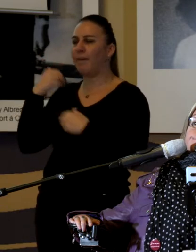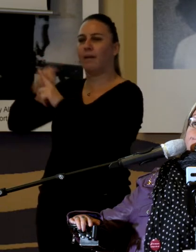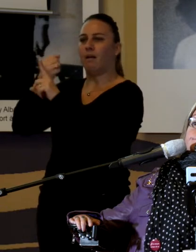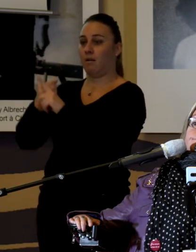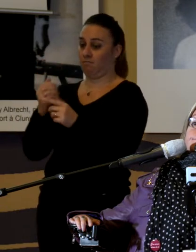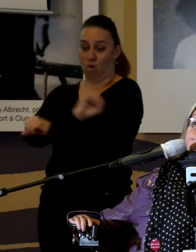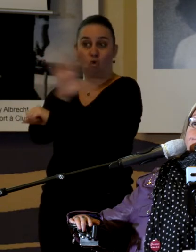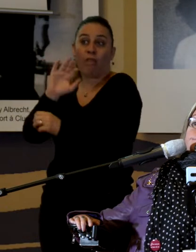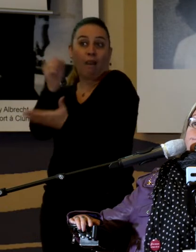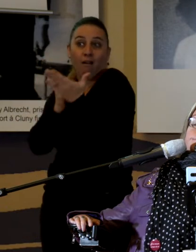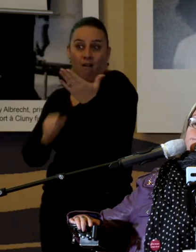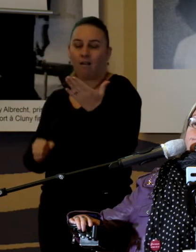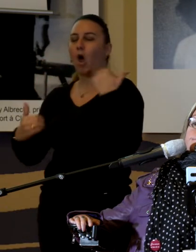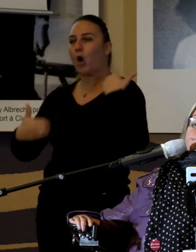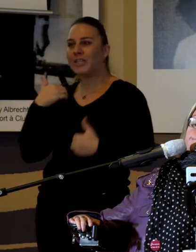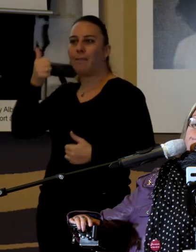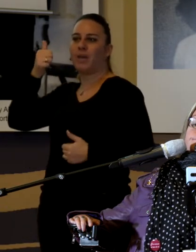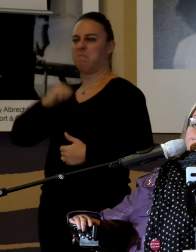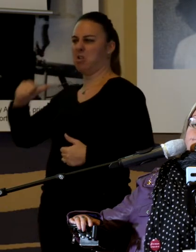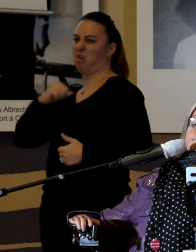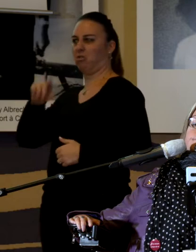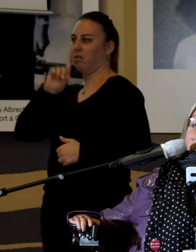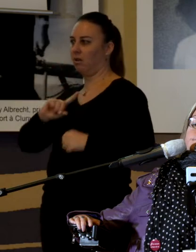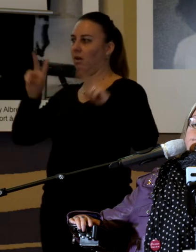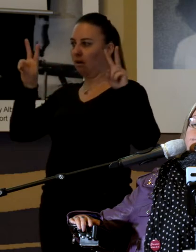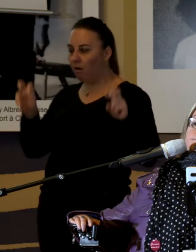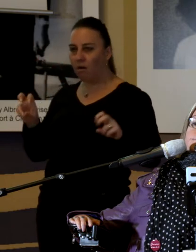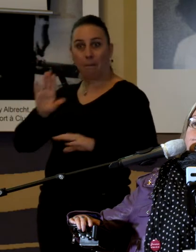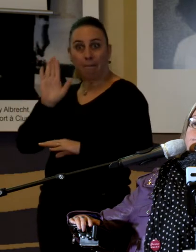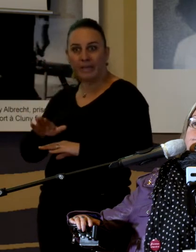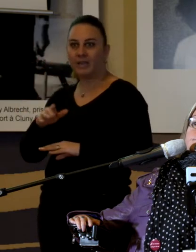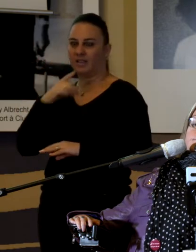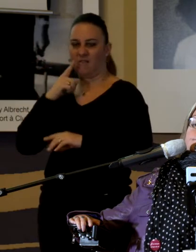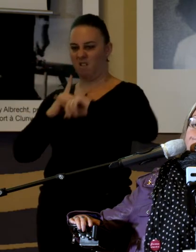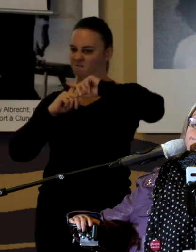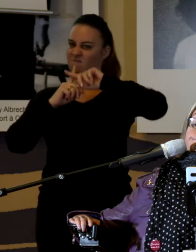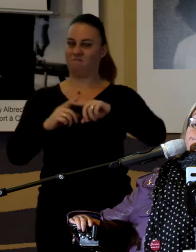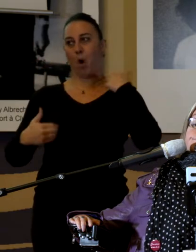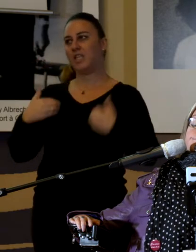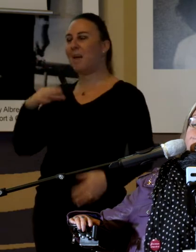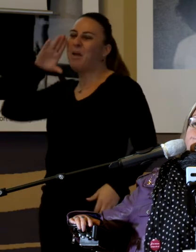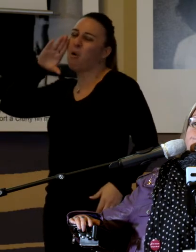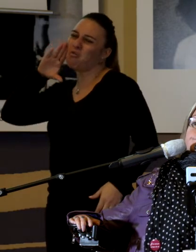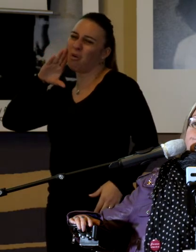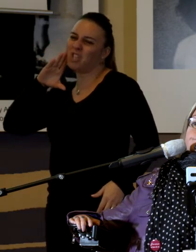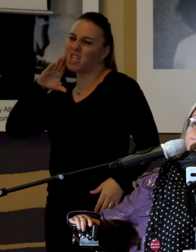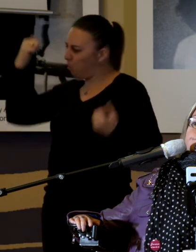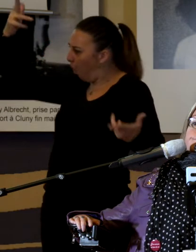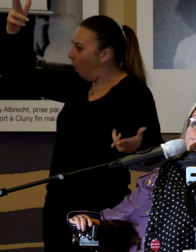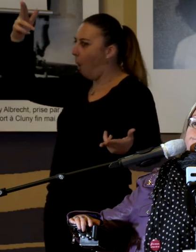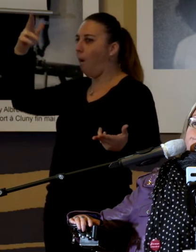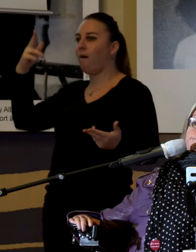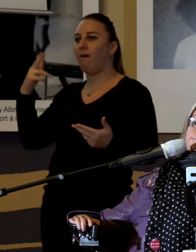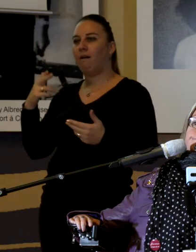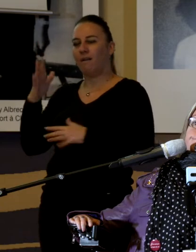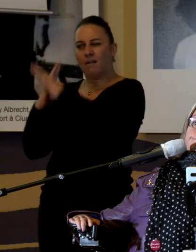Handicapé Méchant, hein, pour retourner justement, hein, ce stigmate du gentil handicapé et dénoncer déjà les ancêtres